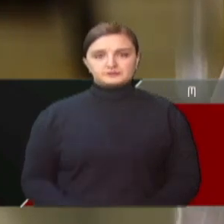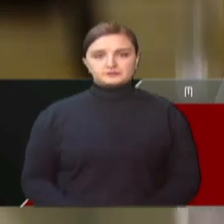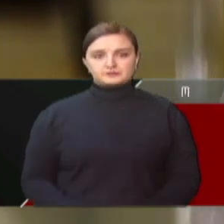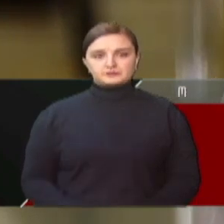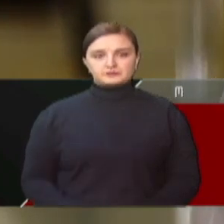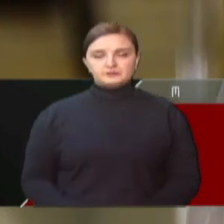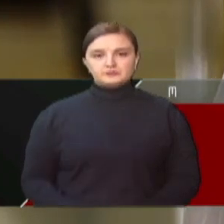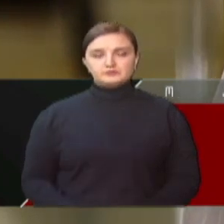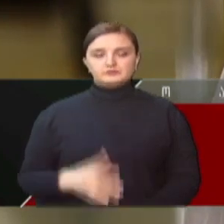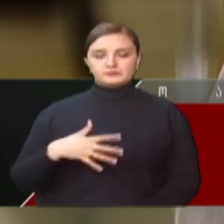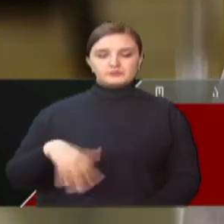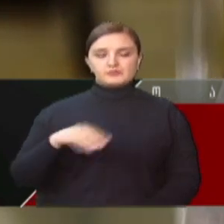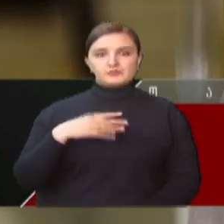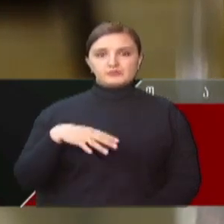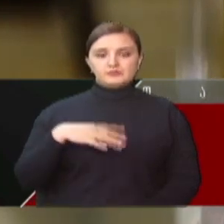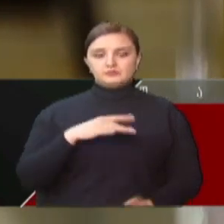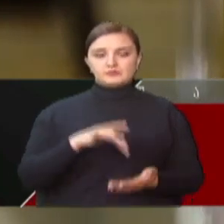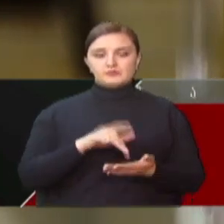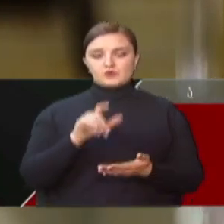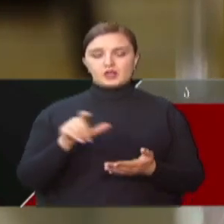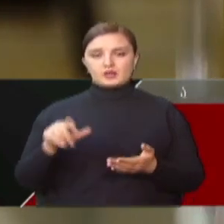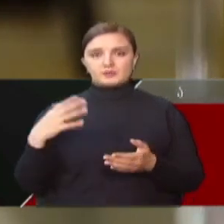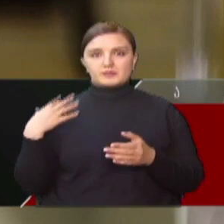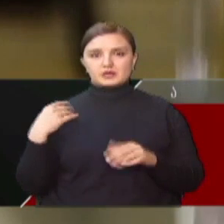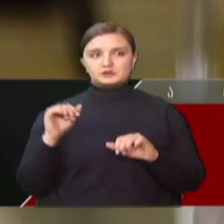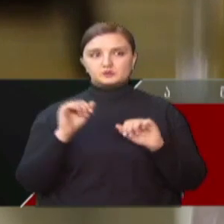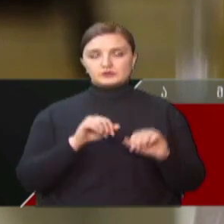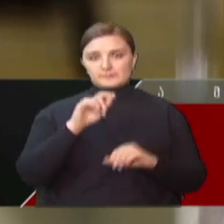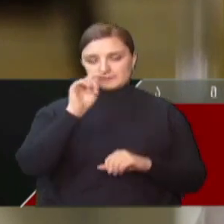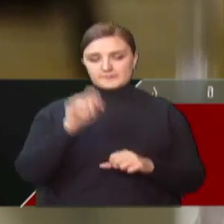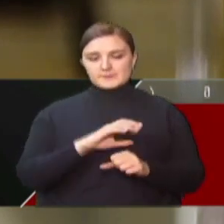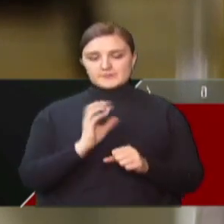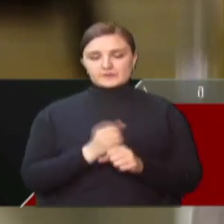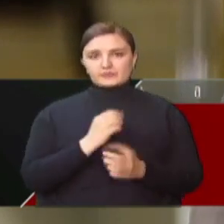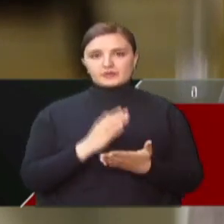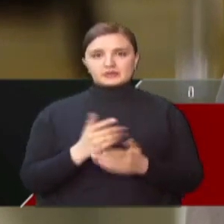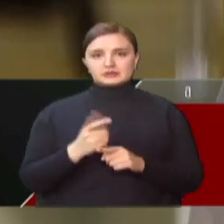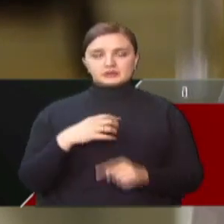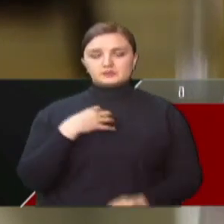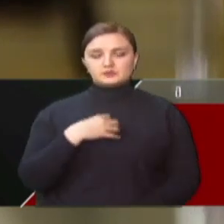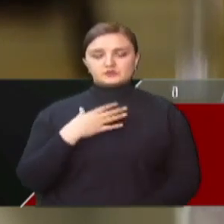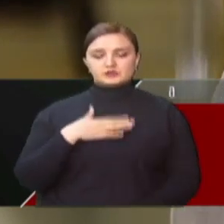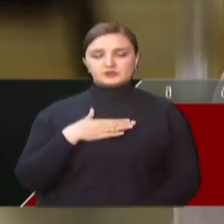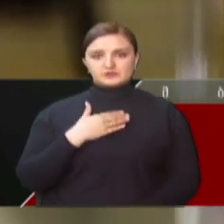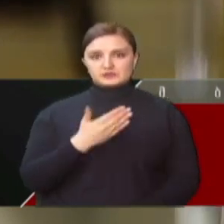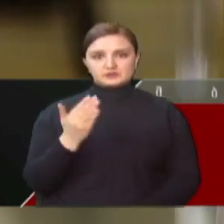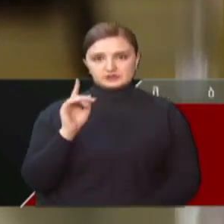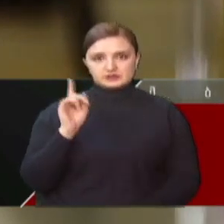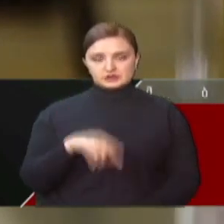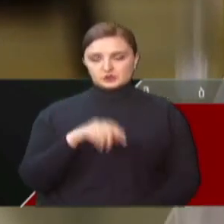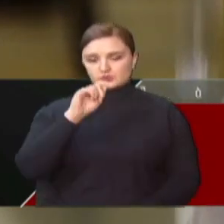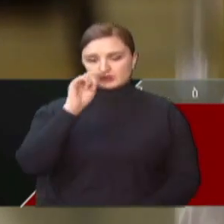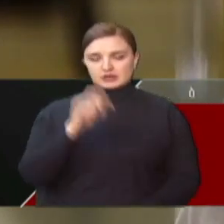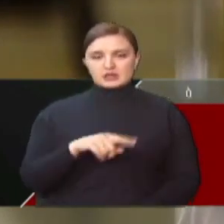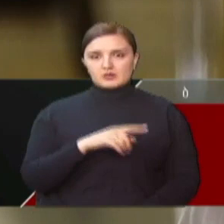ჩვენ საქართველოს მოქალაქეები მათ ხარს უჭერთ, საქართველოს მოქალაქეებისთვის უკრაინის გამარჯვება არის ძალიან მნიშვნელოვანი და ჩემთვის თქვენ მოგახსენებათ, რომ უკრაინა